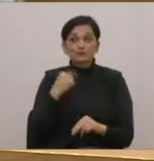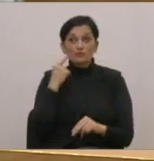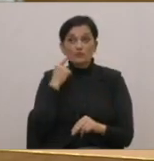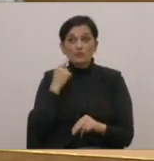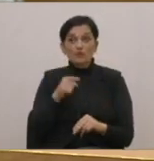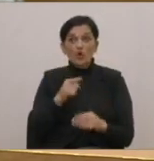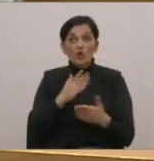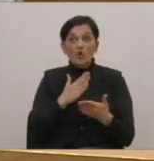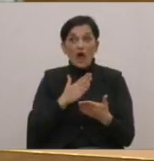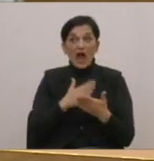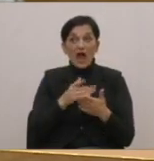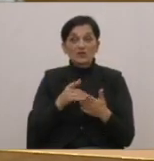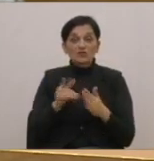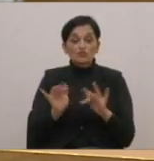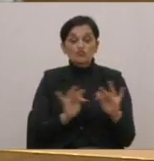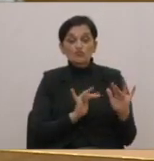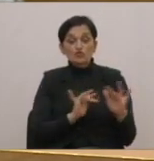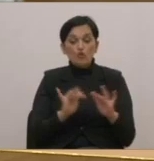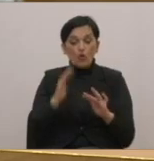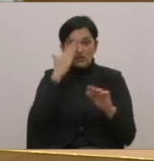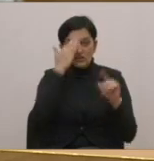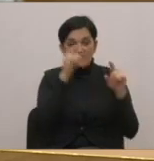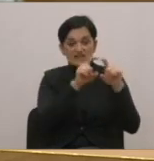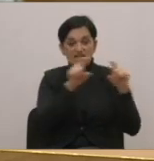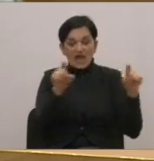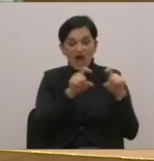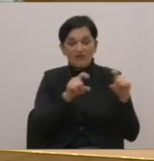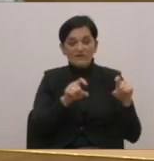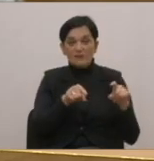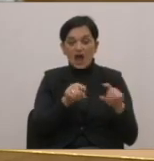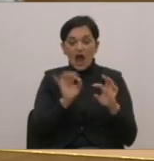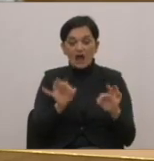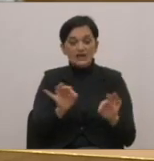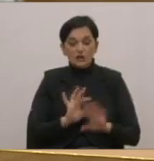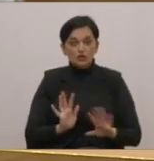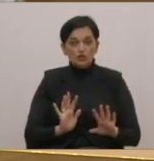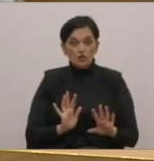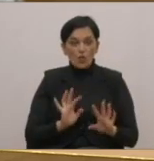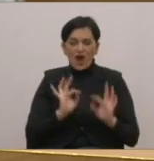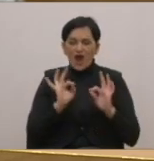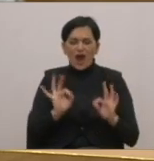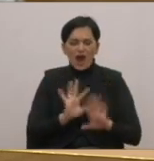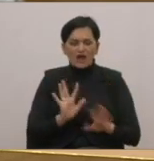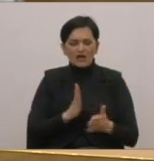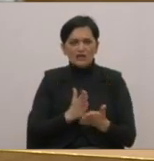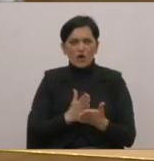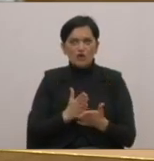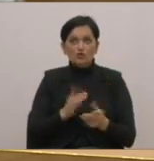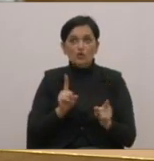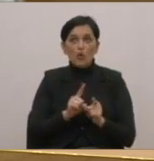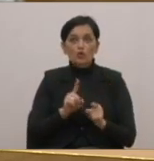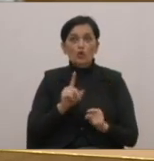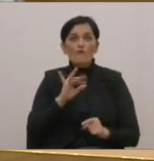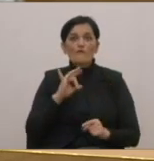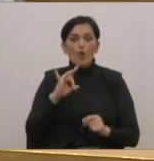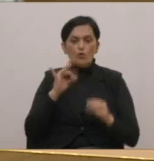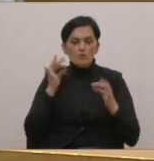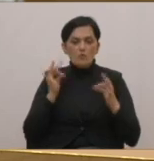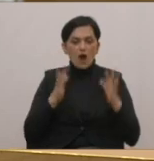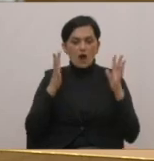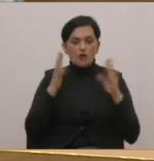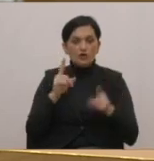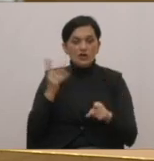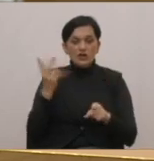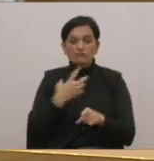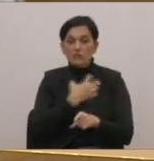zis, mankieri procese, razat, stau ebit ganhila. Ubrod, arast, sorry. Ai raz, martla, force majorul, unda i-o, s-o s-a mai gândit, s-a mai